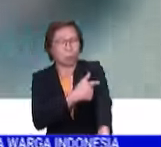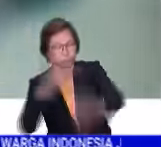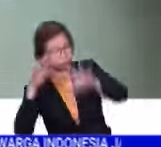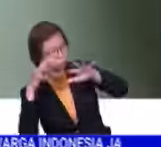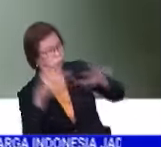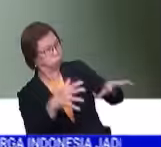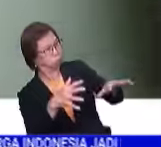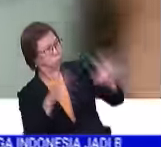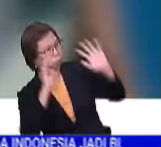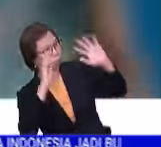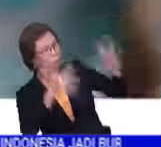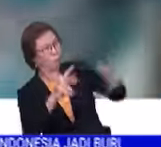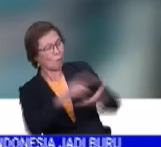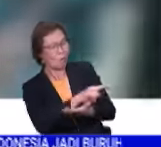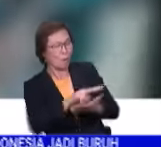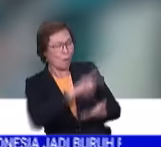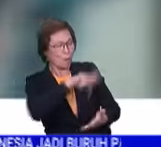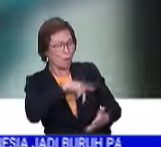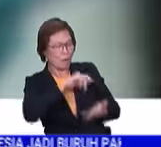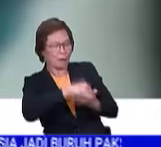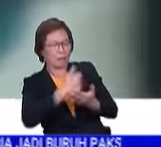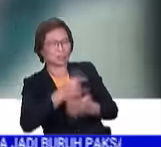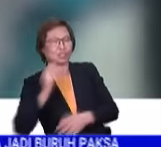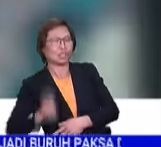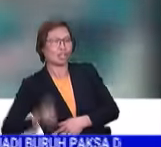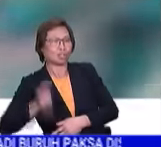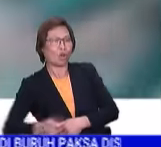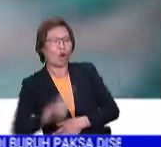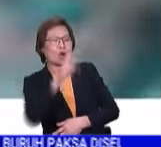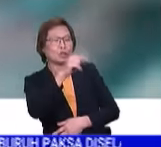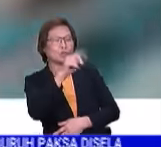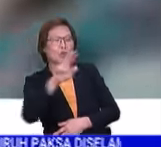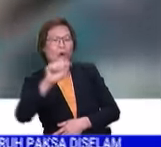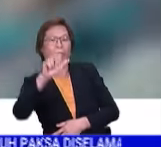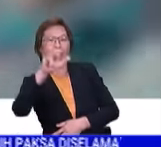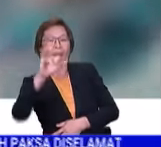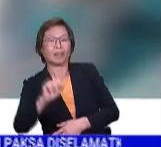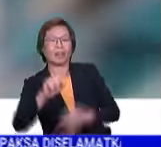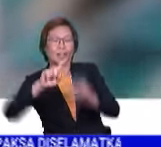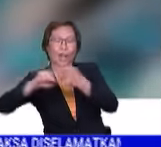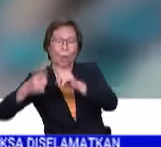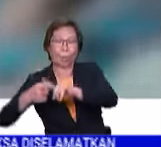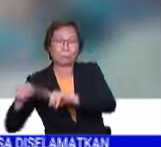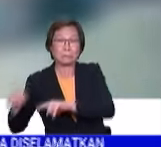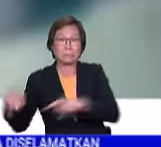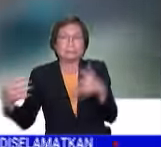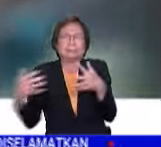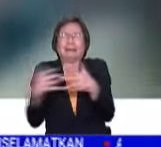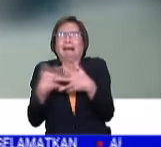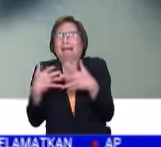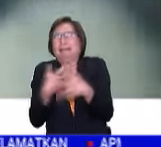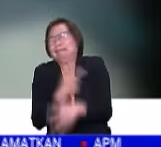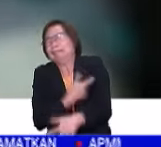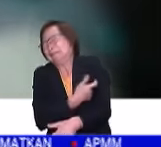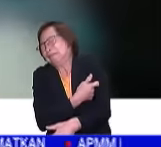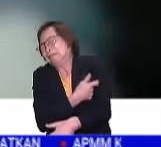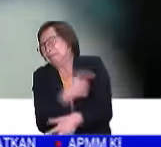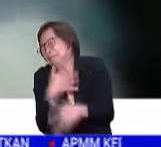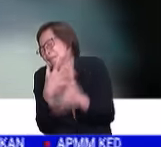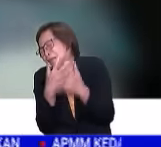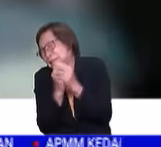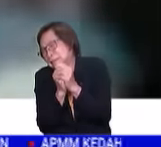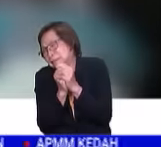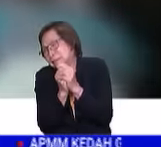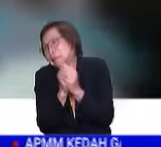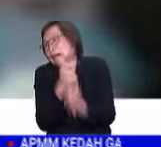perhatian. Video pemilik akaun TikTok Nur Aris ini menunjukkan rakannya yang terlalu takut dengan jarum suntikan